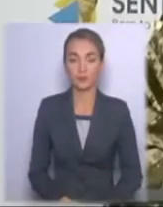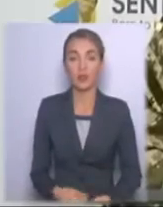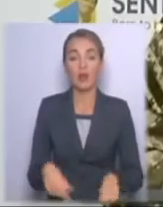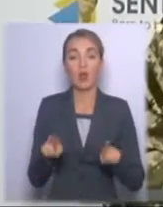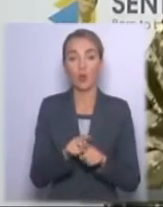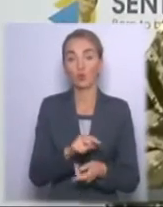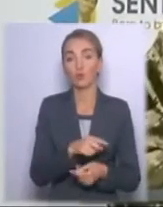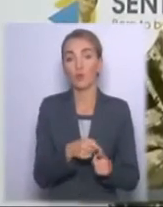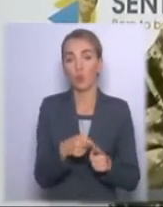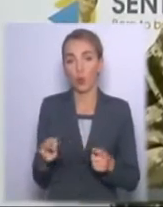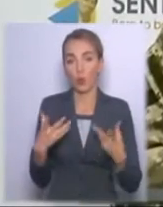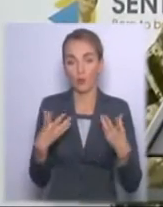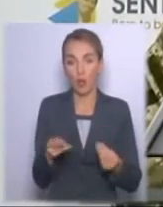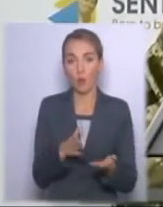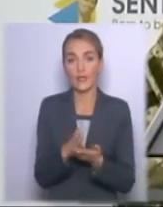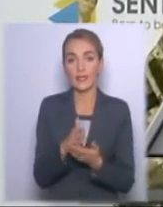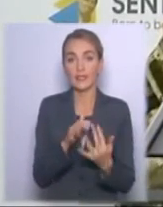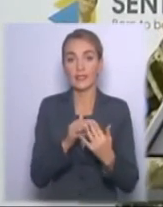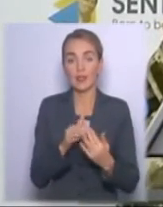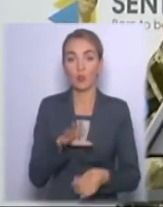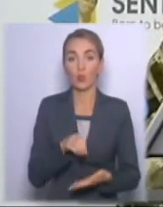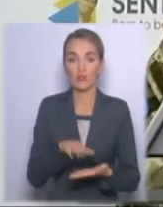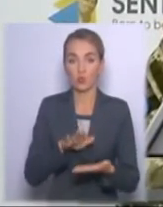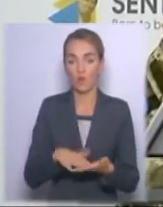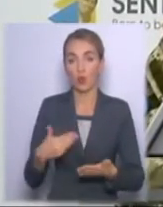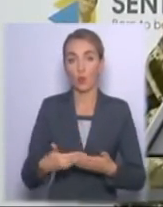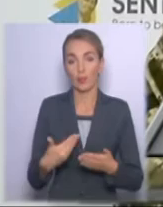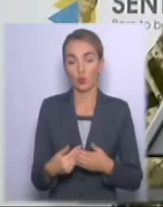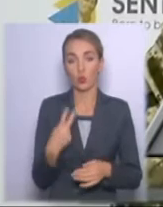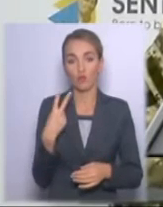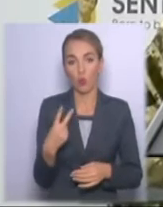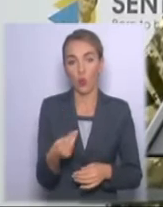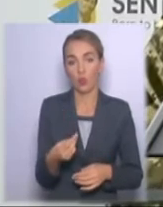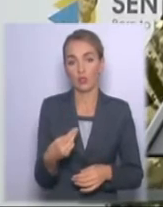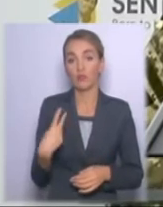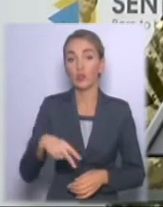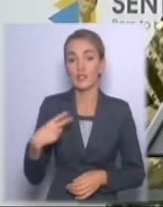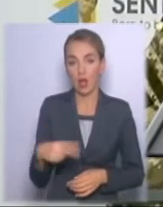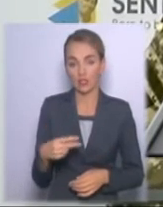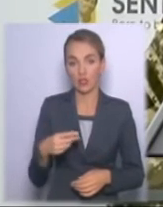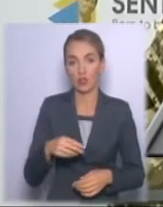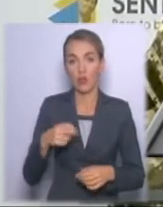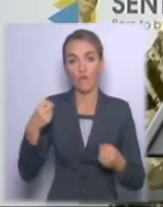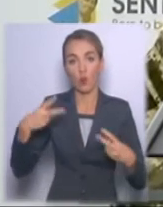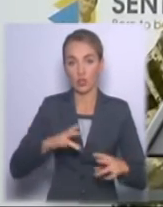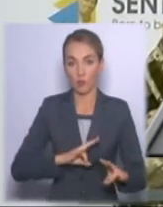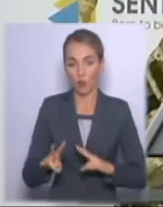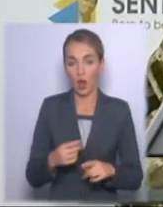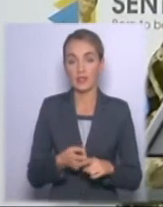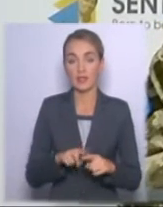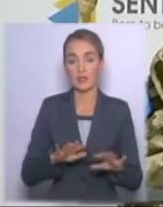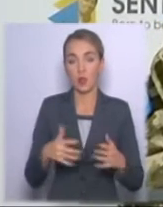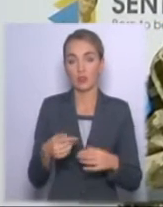Також протягом дня по лінії зіткнення було зафіксовано близько 2 десятків ворожих провокацій. Це сталося